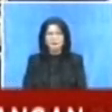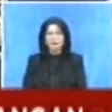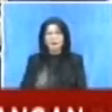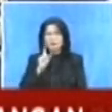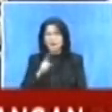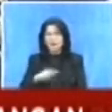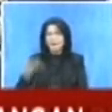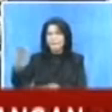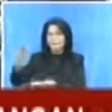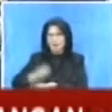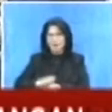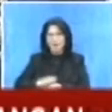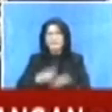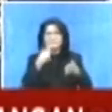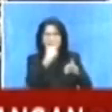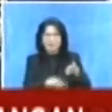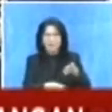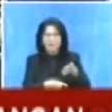penerimaan perpajakan sebesar